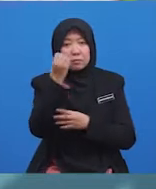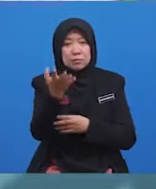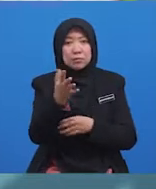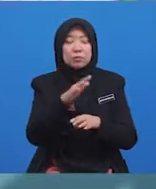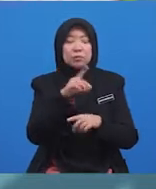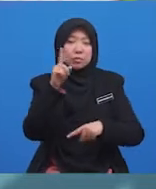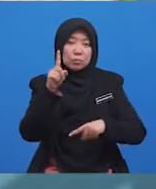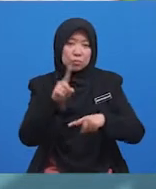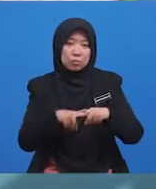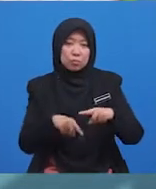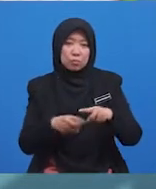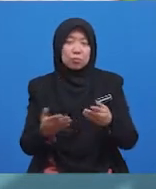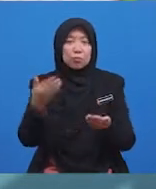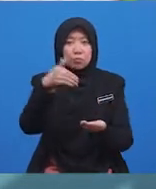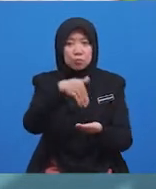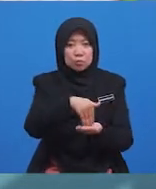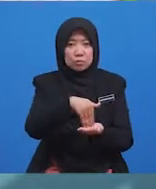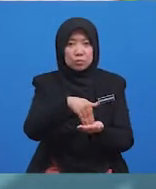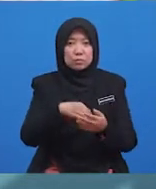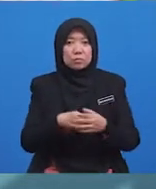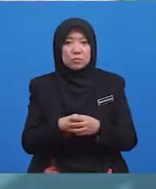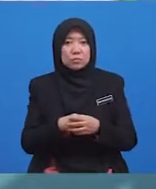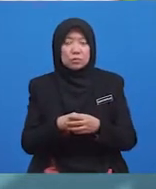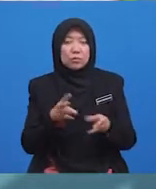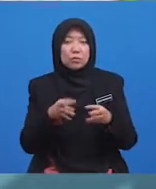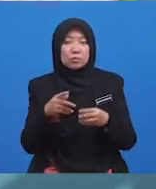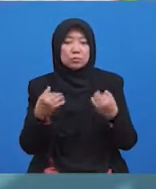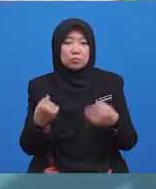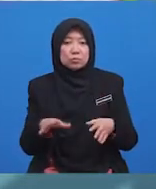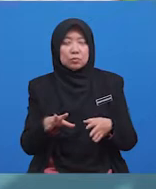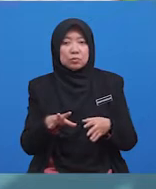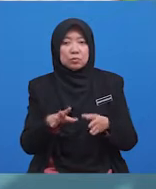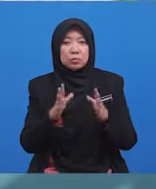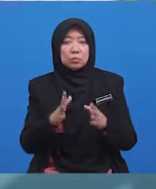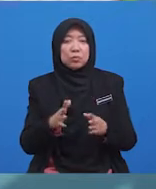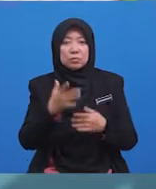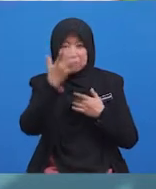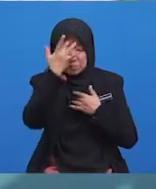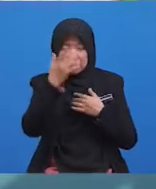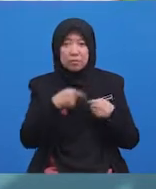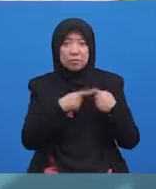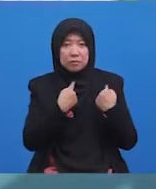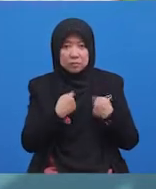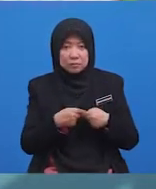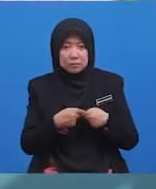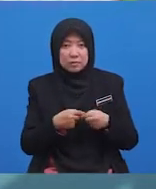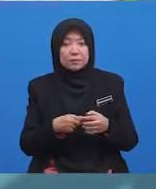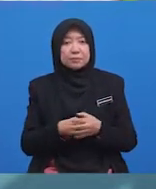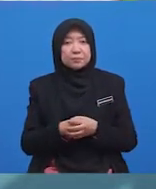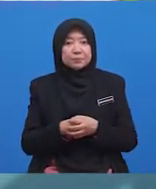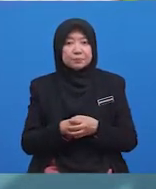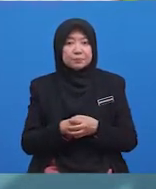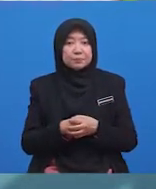dilontarkan tidak boleh diundur kembali walaupun telah mengguris hati seseorang. Sesuai dengan pepatah